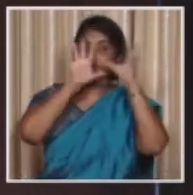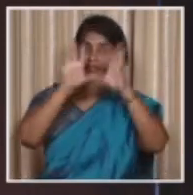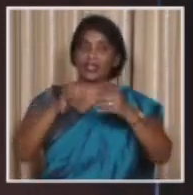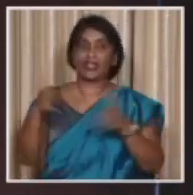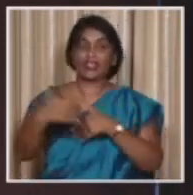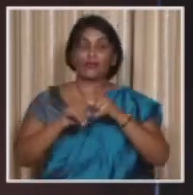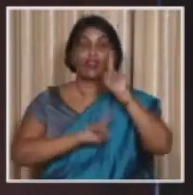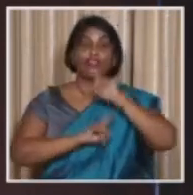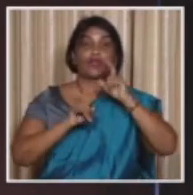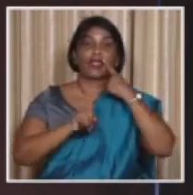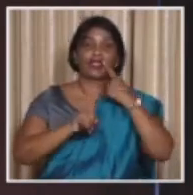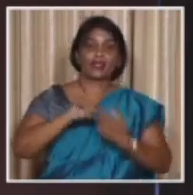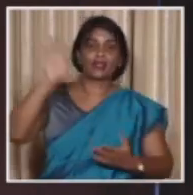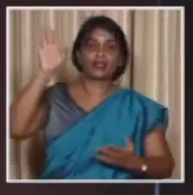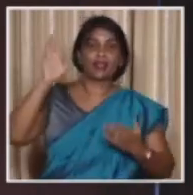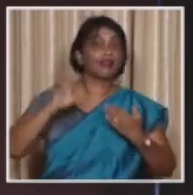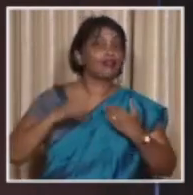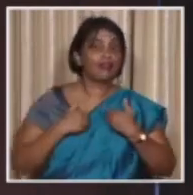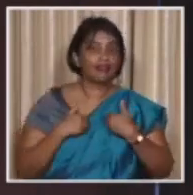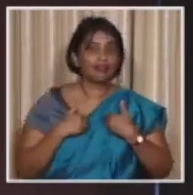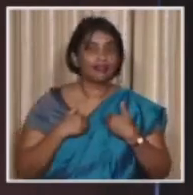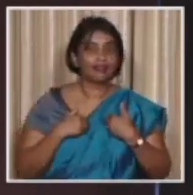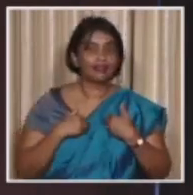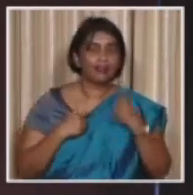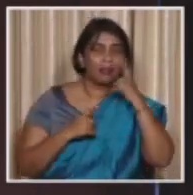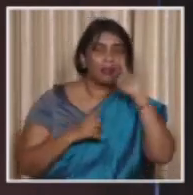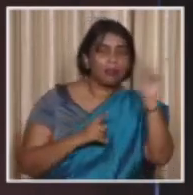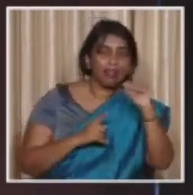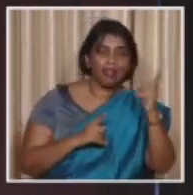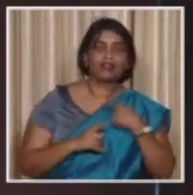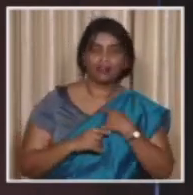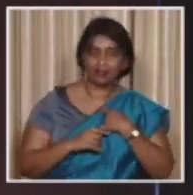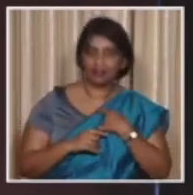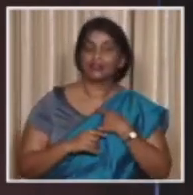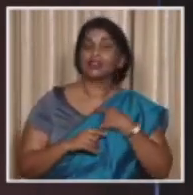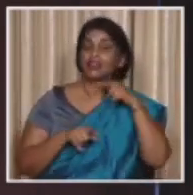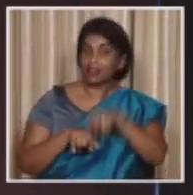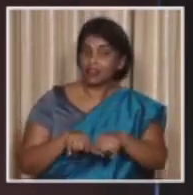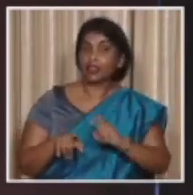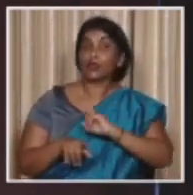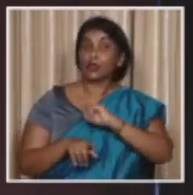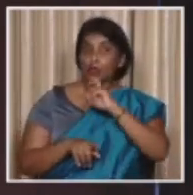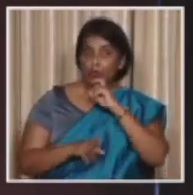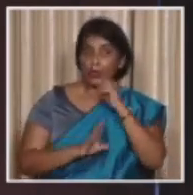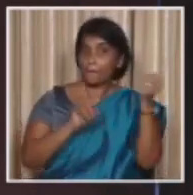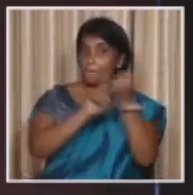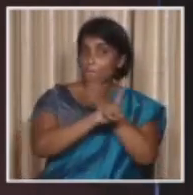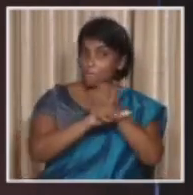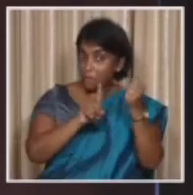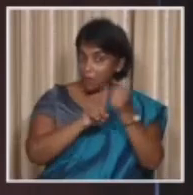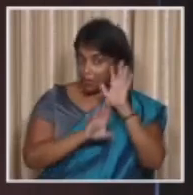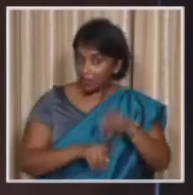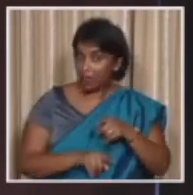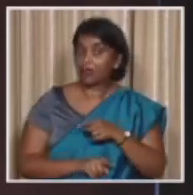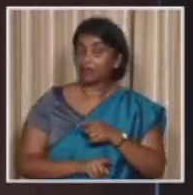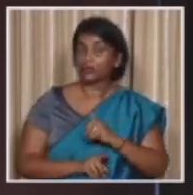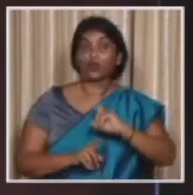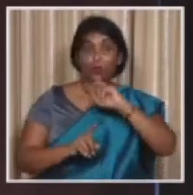රැස්වීම නුවර තිබ්බා. අපි හැබැයි එදා පොඩි ටෙස්ට් එකක් විතරයි දැම්මේ. ඒ නිසා අධිකරණයට බලපෑම් කරන්න ආවොත්